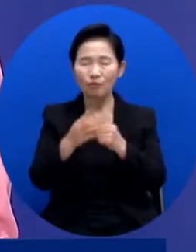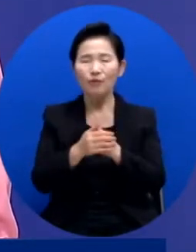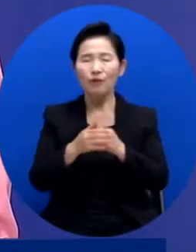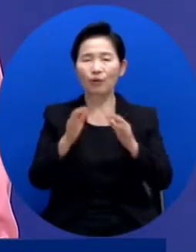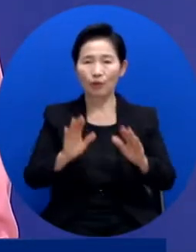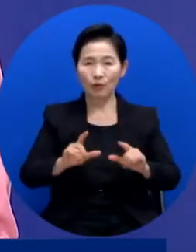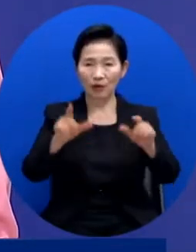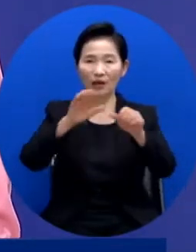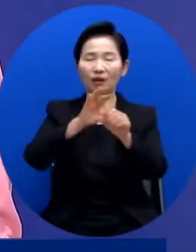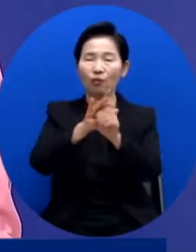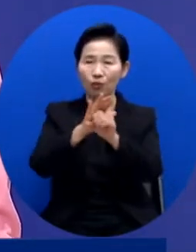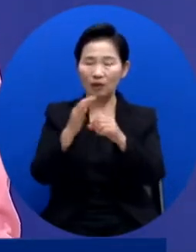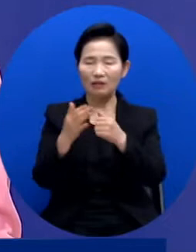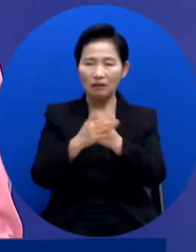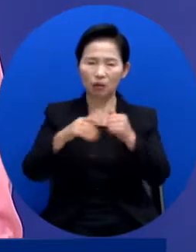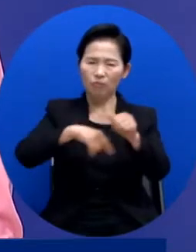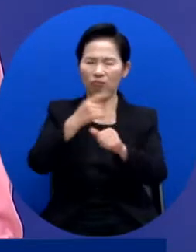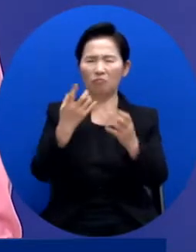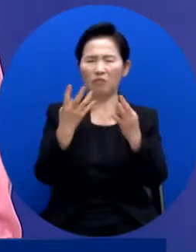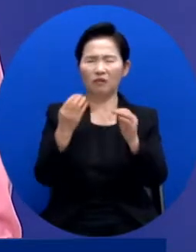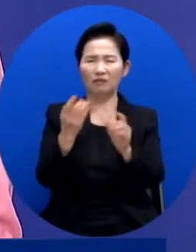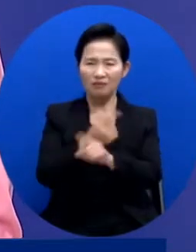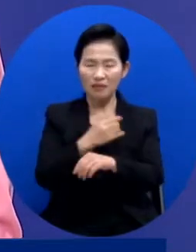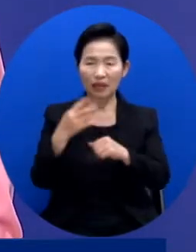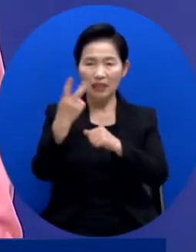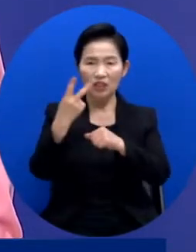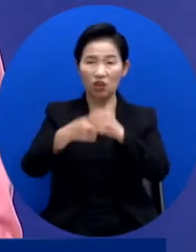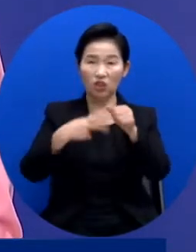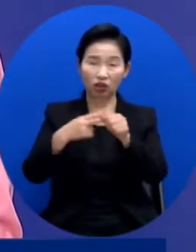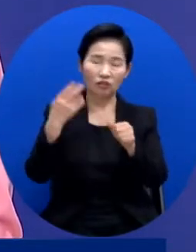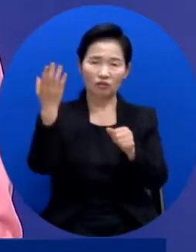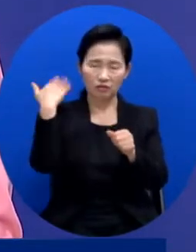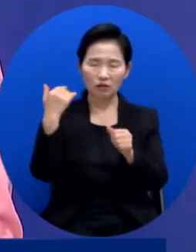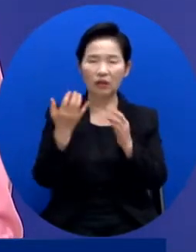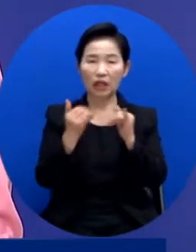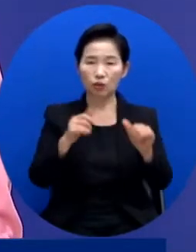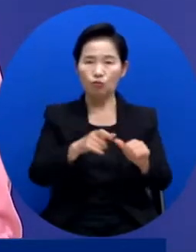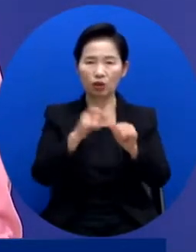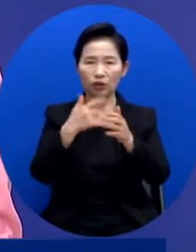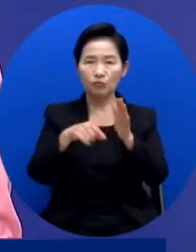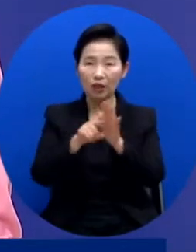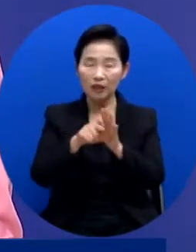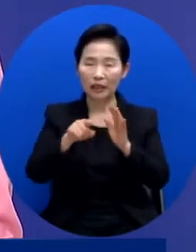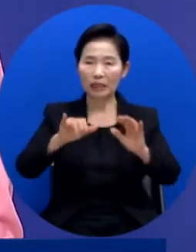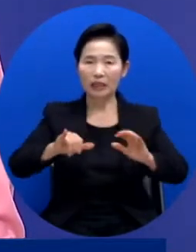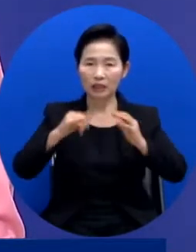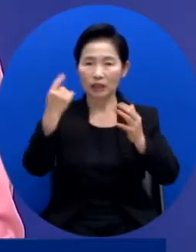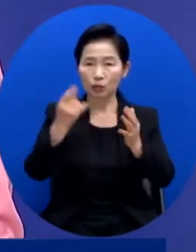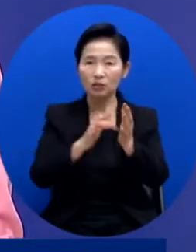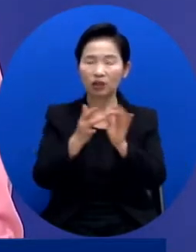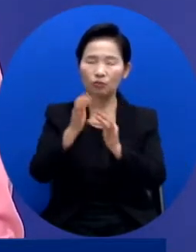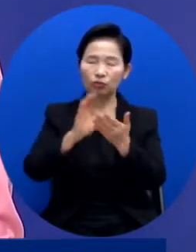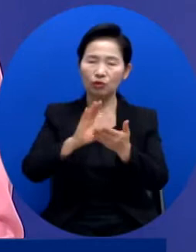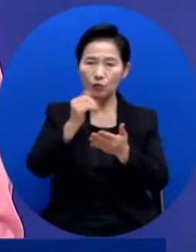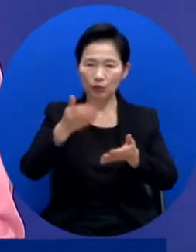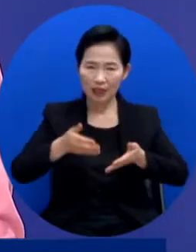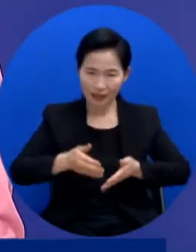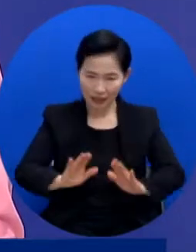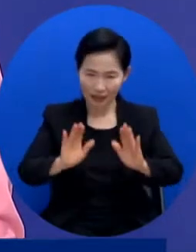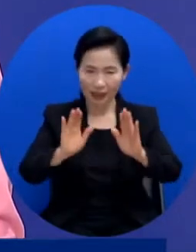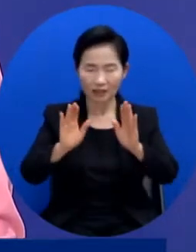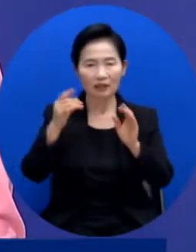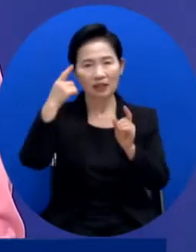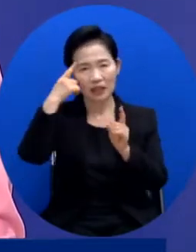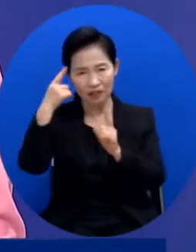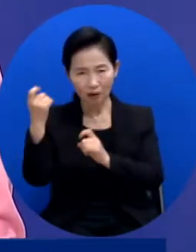분위기가 사뭇 다른데요. 2000년 전 인류를 구원하기 위해 이 땅에 오신 예수 그리스도의 탄생을 기념하는 성탄절을 어떻게